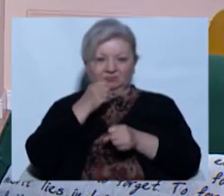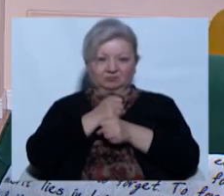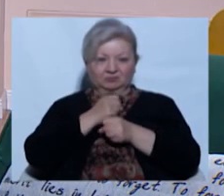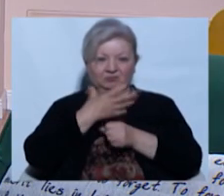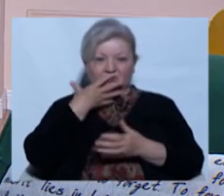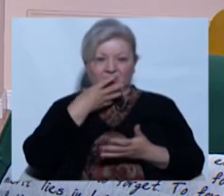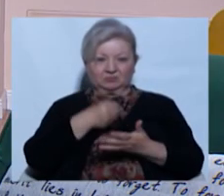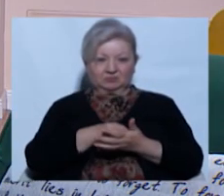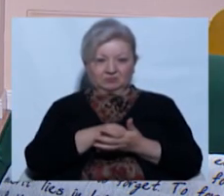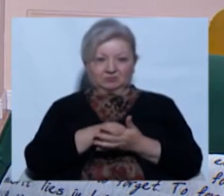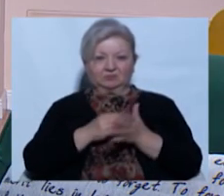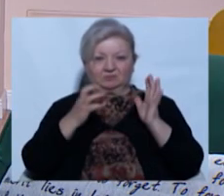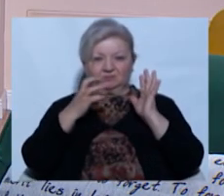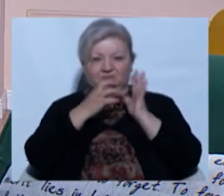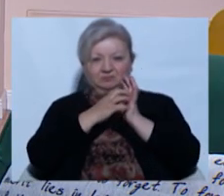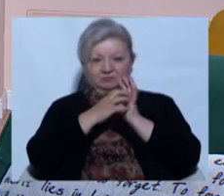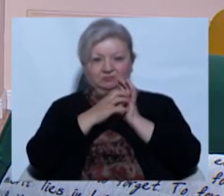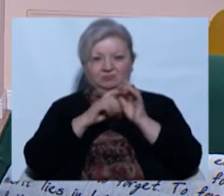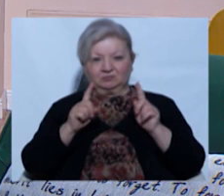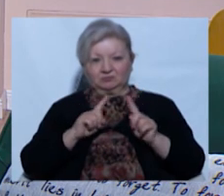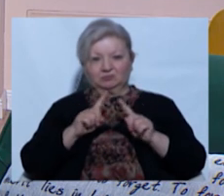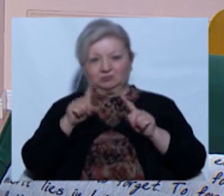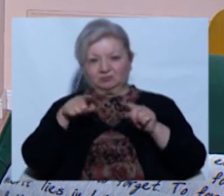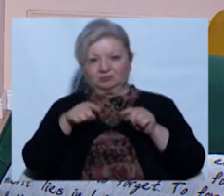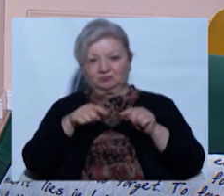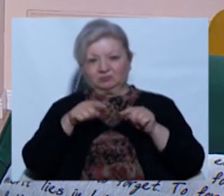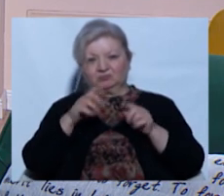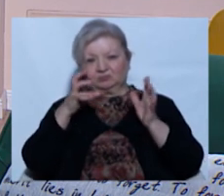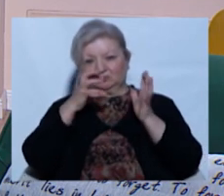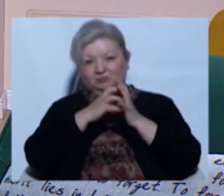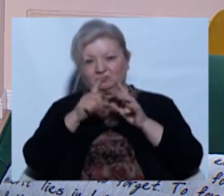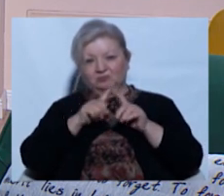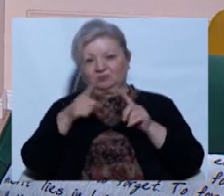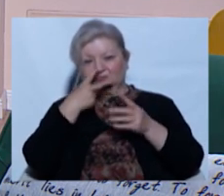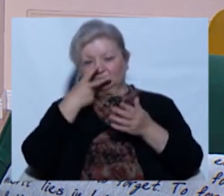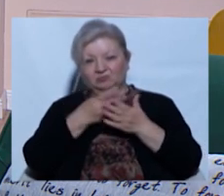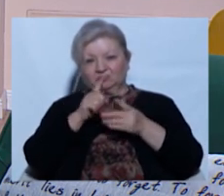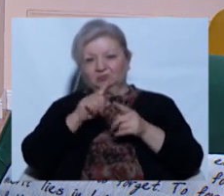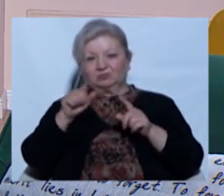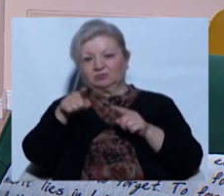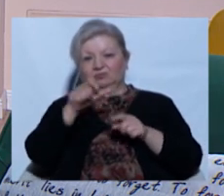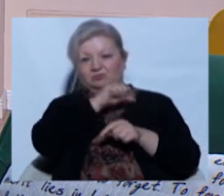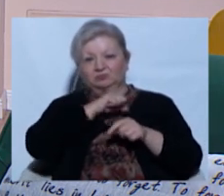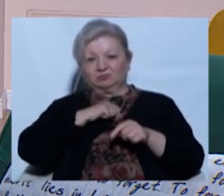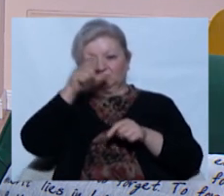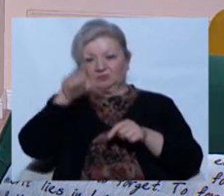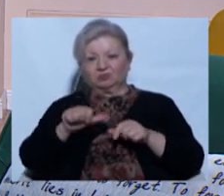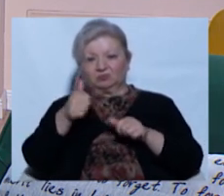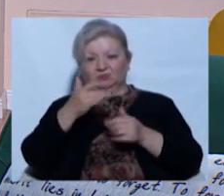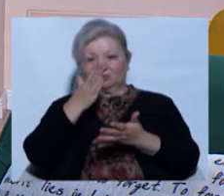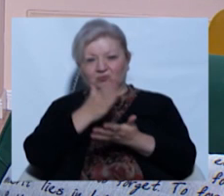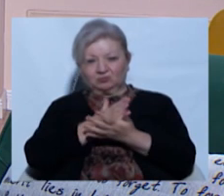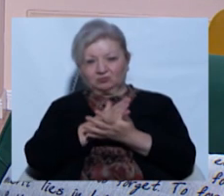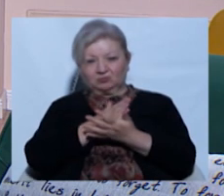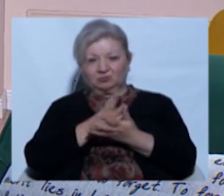საკუთარი გერბი, რომელითაც თქვენ აი ეს გერბი უნდა გამოგხატავდეთ, თქვენ როგორი ხართ, თქვენ